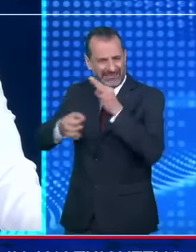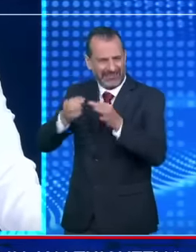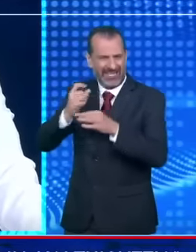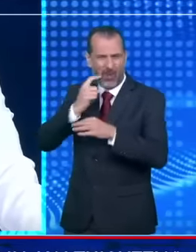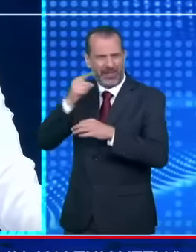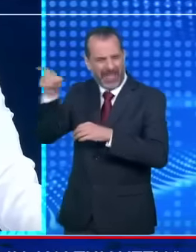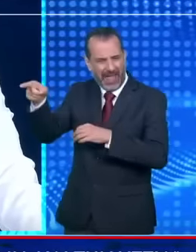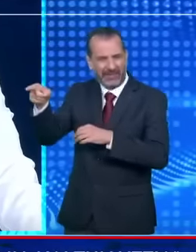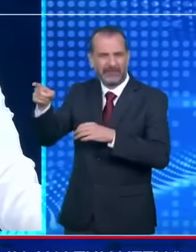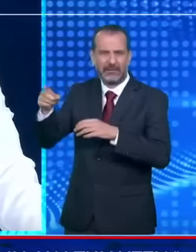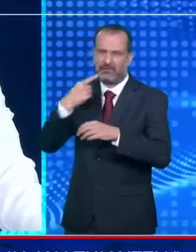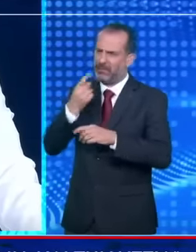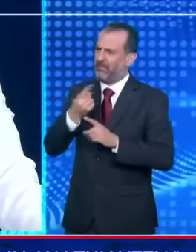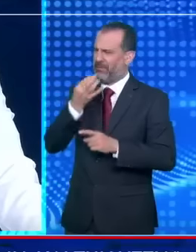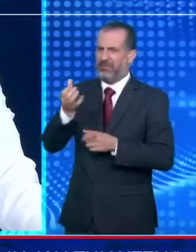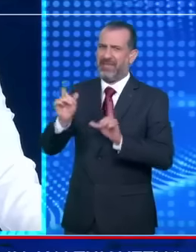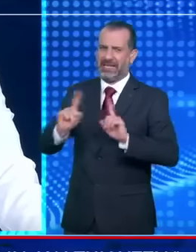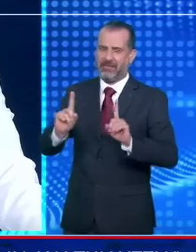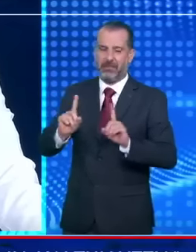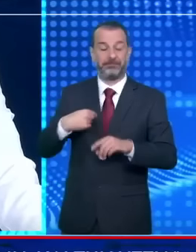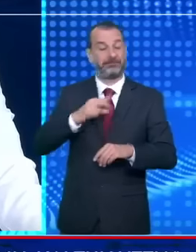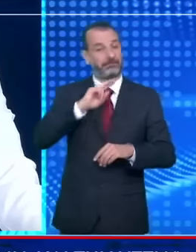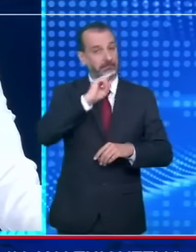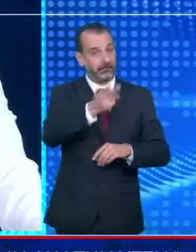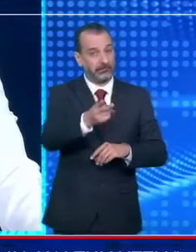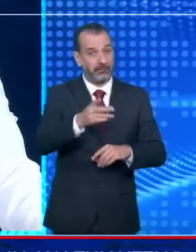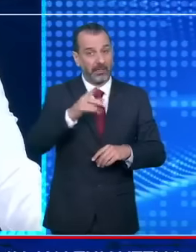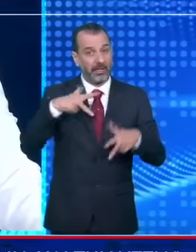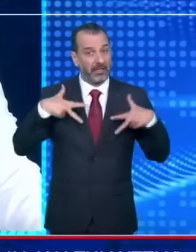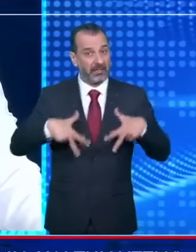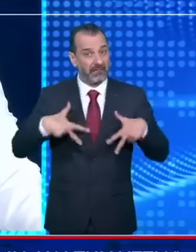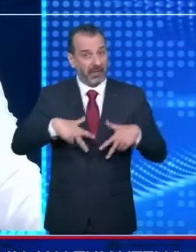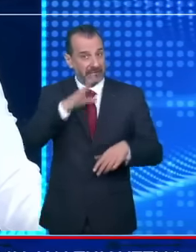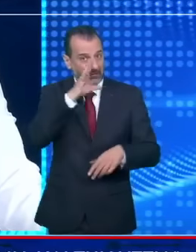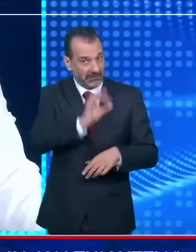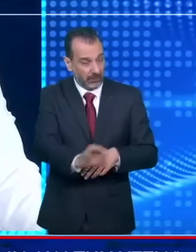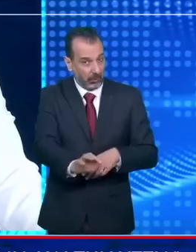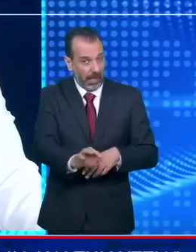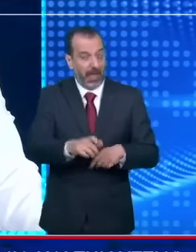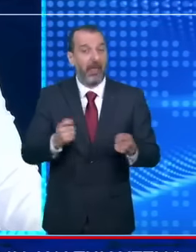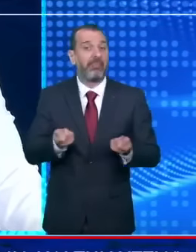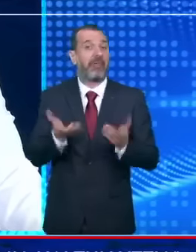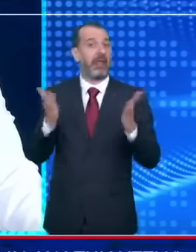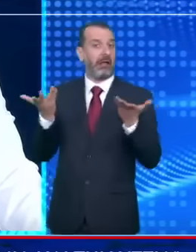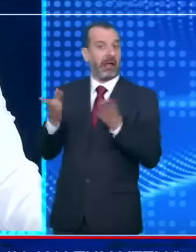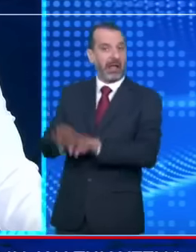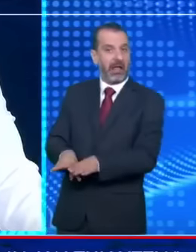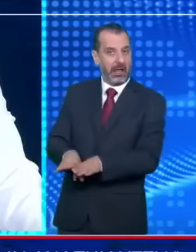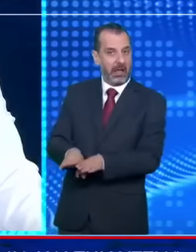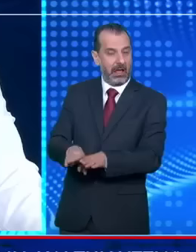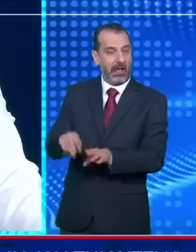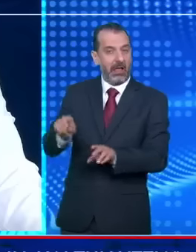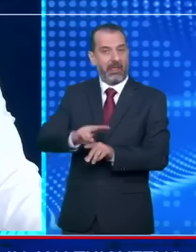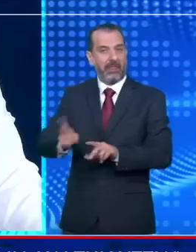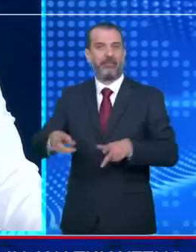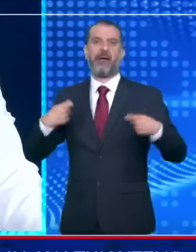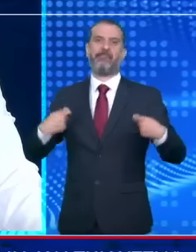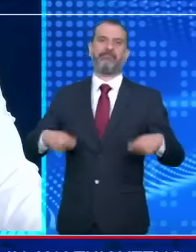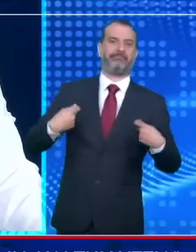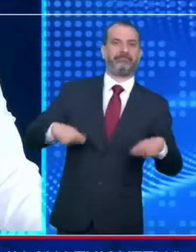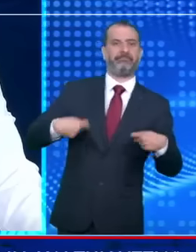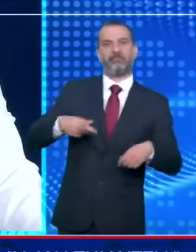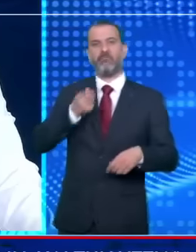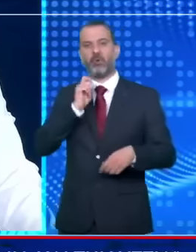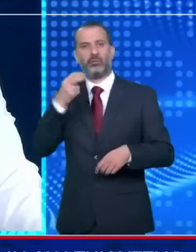σίγουρη ότι δεν έχει υπάρξει συγκάλυψη, ότι ο υπουργός της, το έτερο τζάκι της Νέας